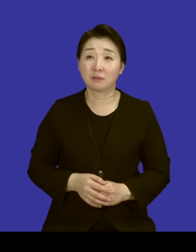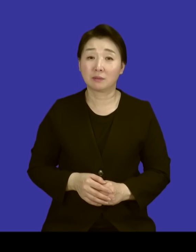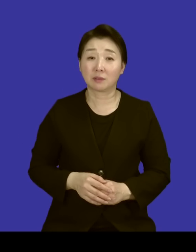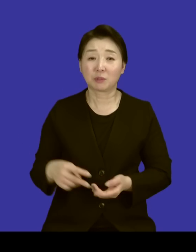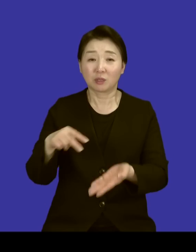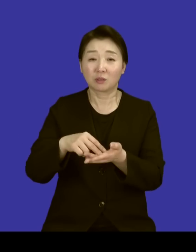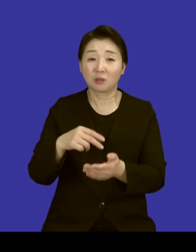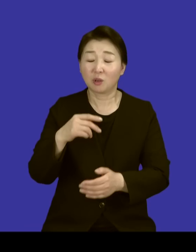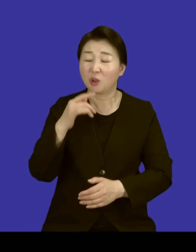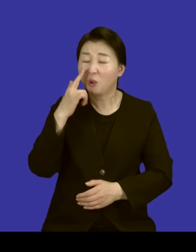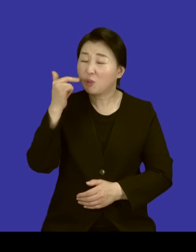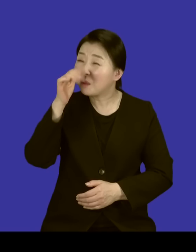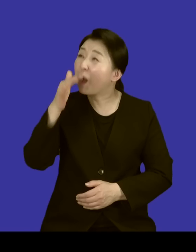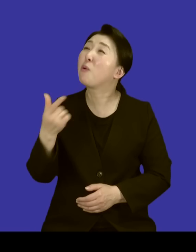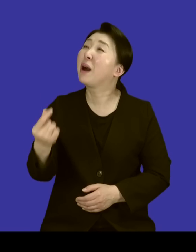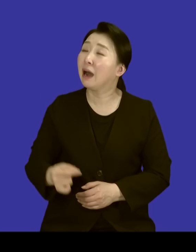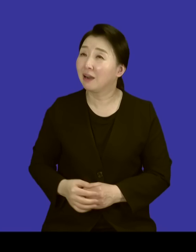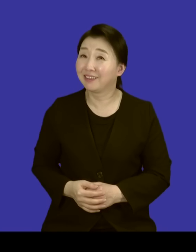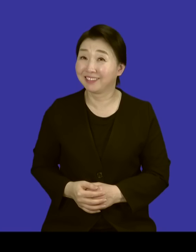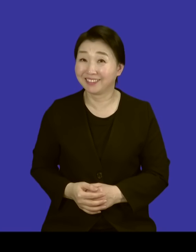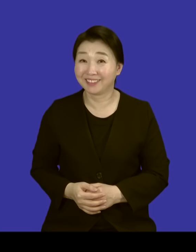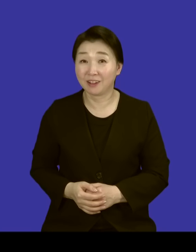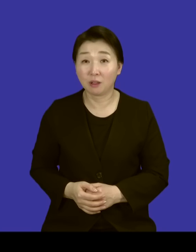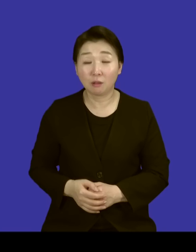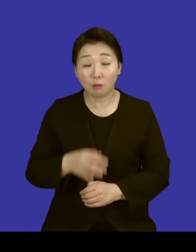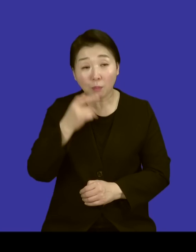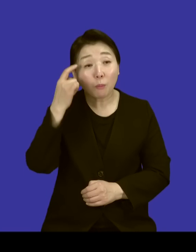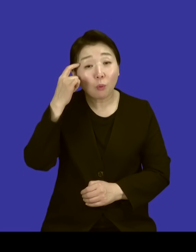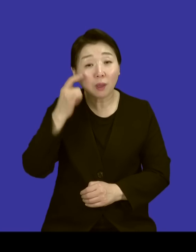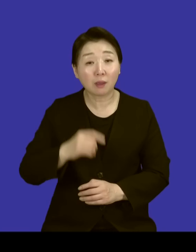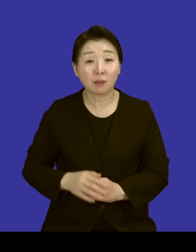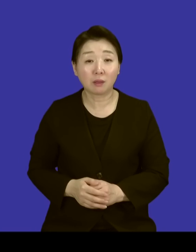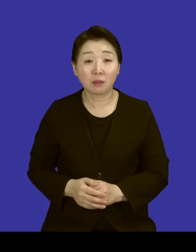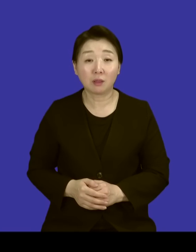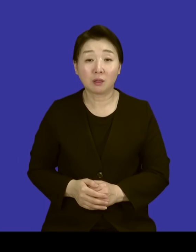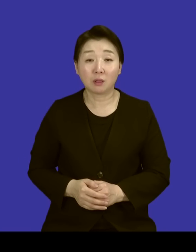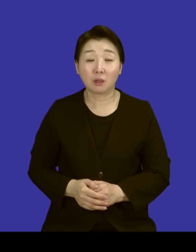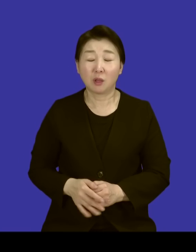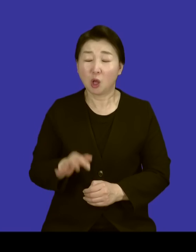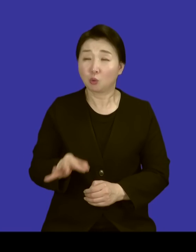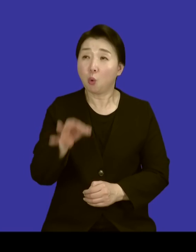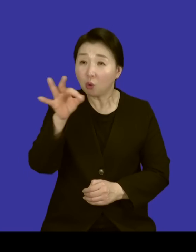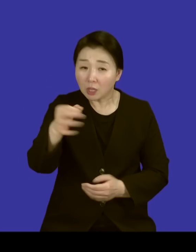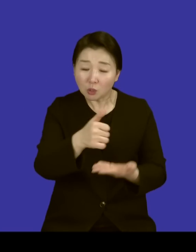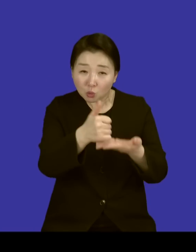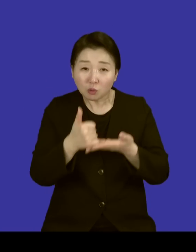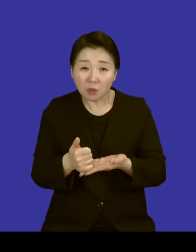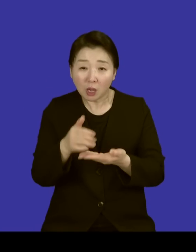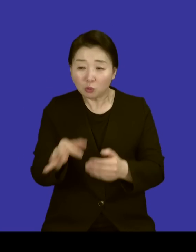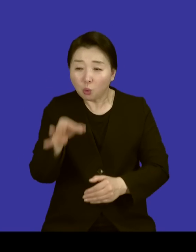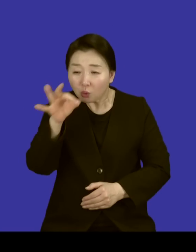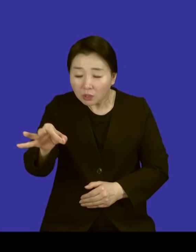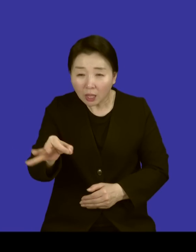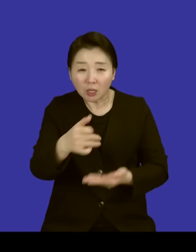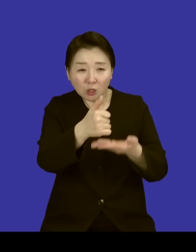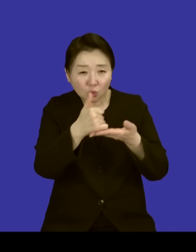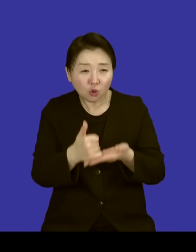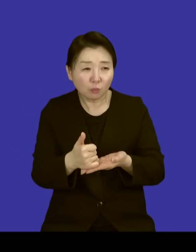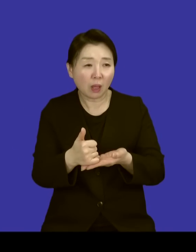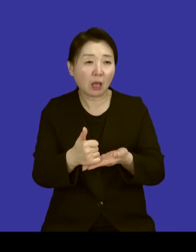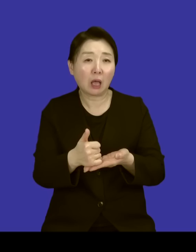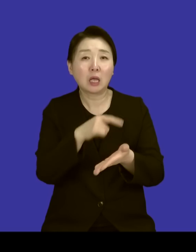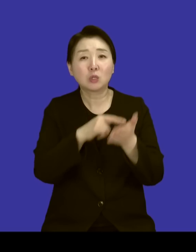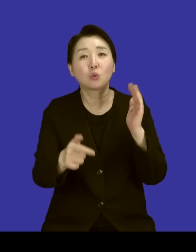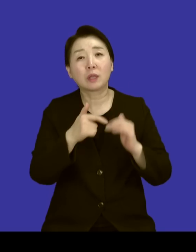일어나더니 목사님 바보예요? 나한테 네, 그러는 그렇죠. 거예요. 왜 바보냐고 그랬더니 돈 내는 손님이 와야 되지 돈 안 내는 손님이 더 오면 적자가 더